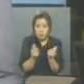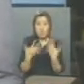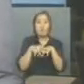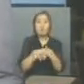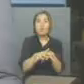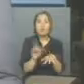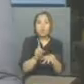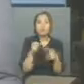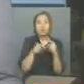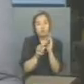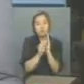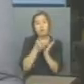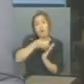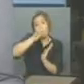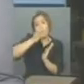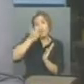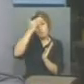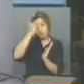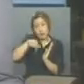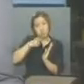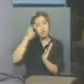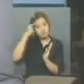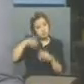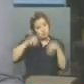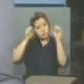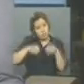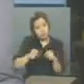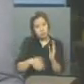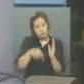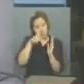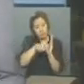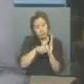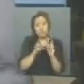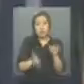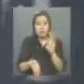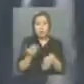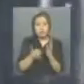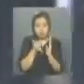สระแก้วซึ่งคาดว่าจะได้รับการพิจารณาให้เป็นจุดผ่านแดนถาวรแห่งใหม่ค่ะ